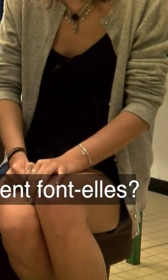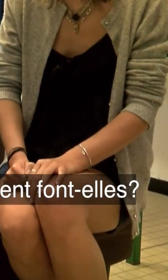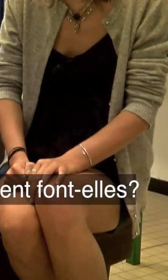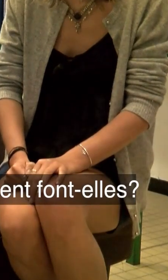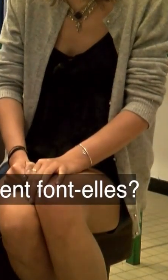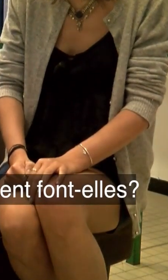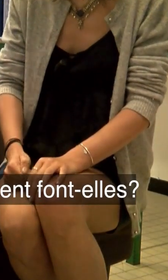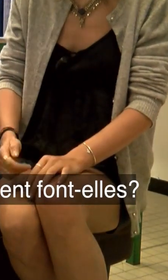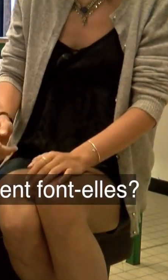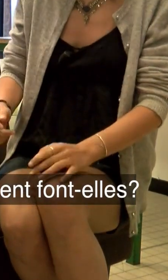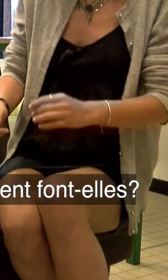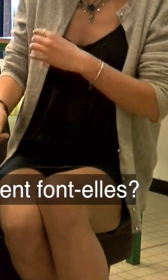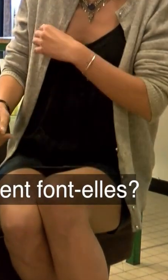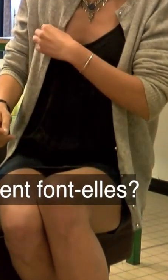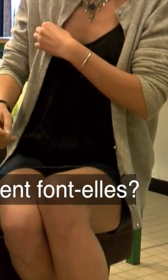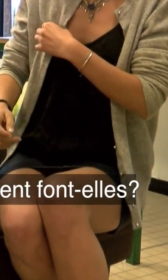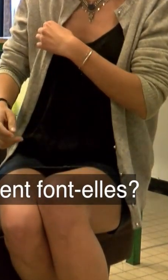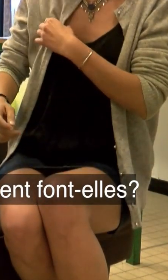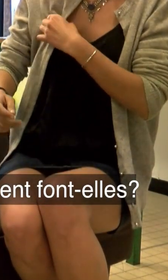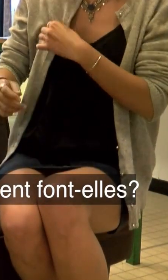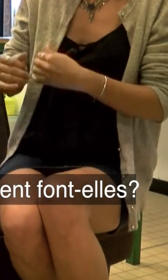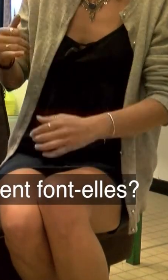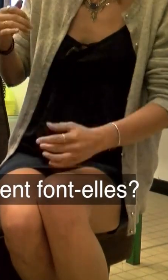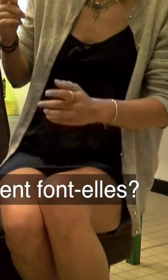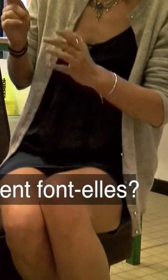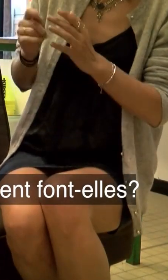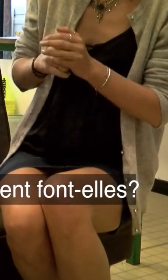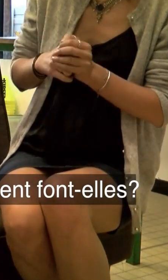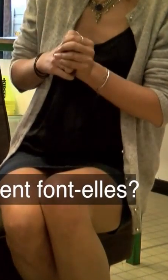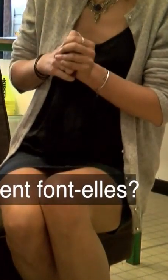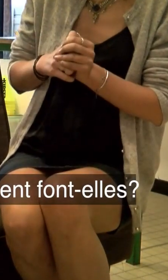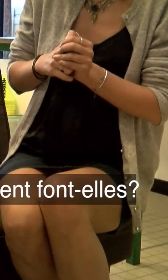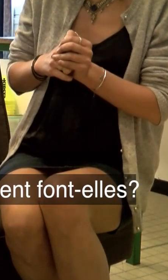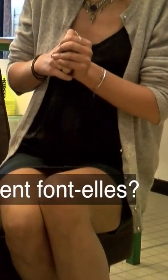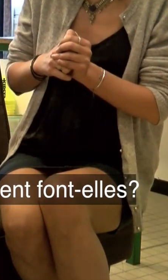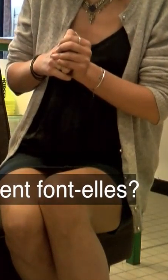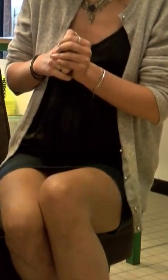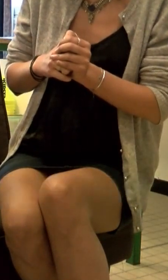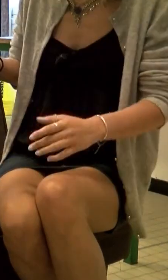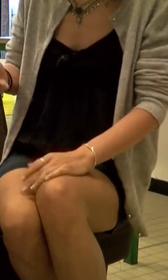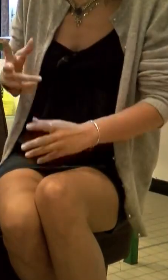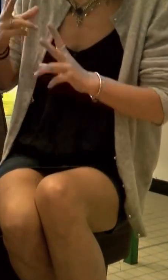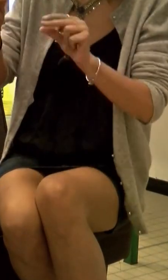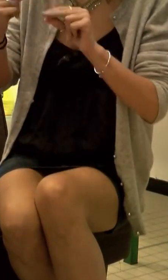pas là, ou Emeline n'est pas là. Comment elles font?